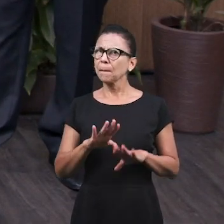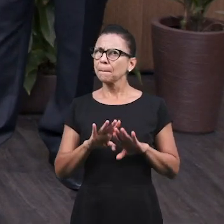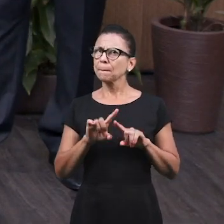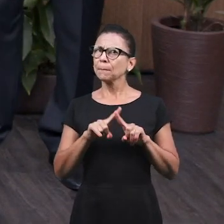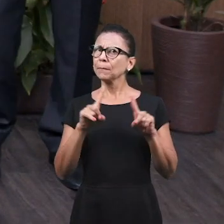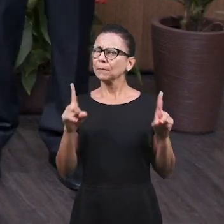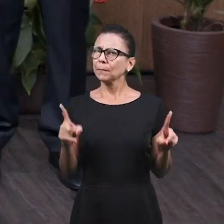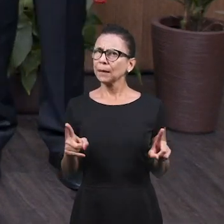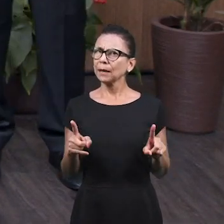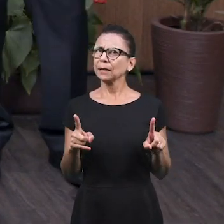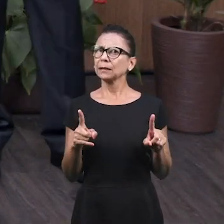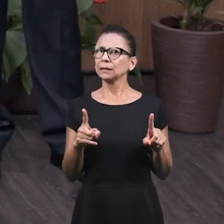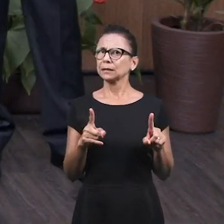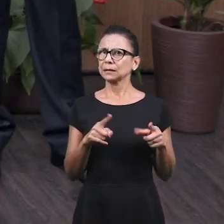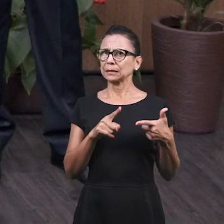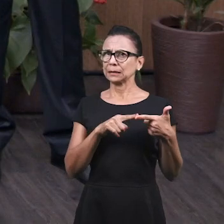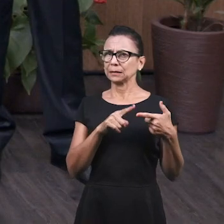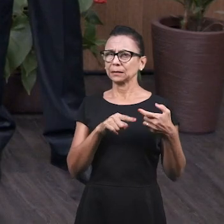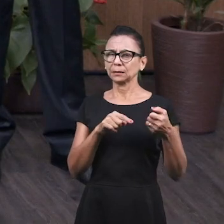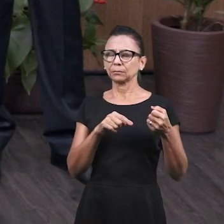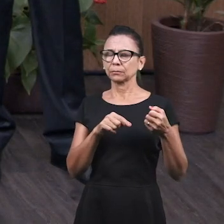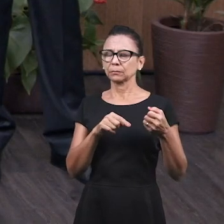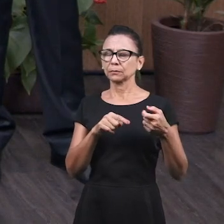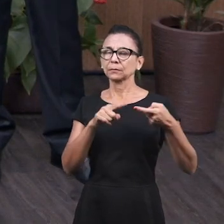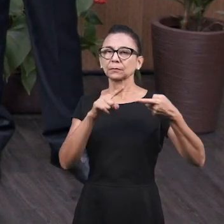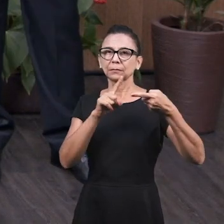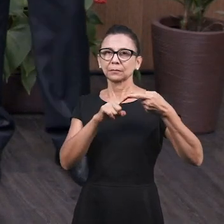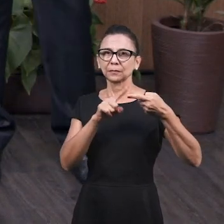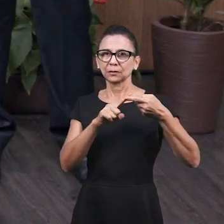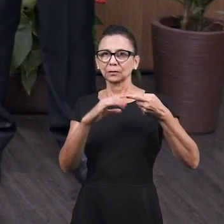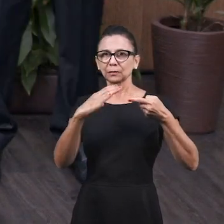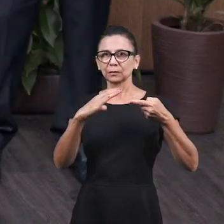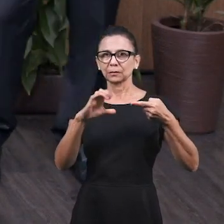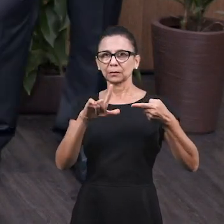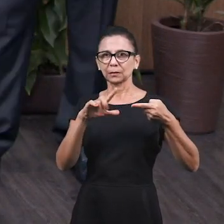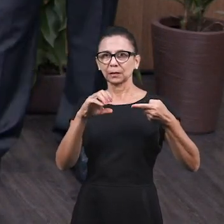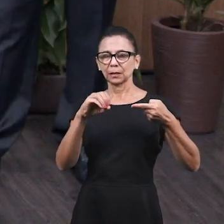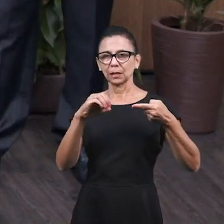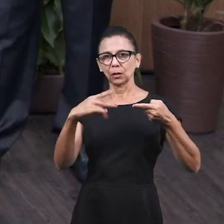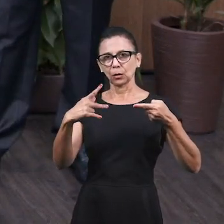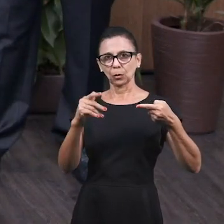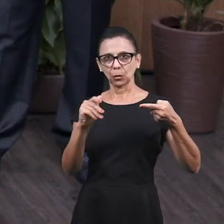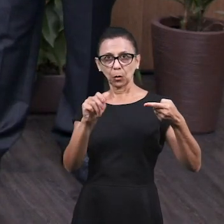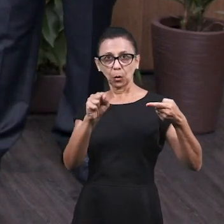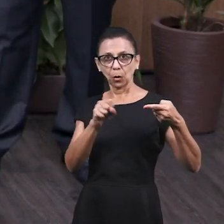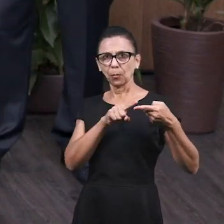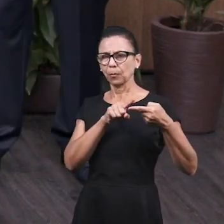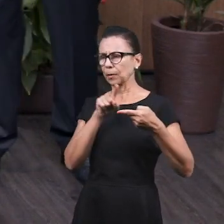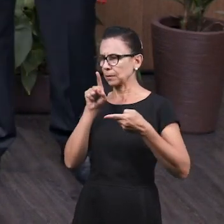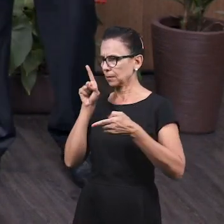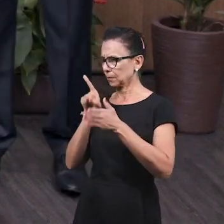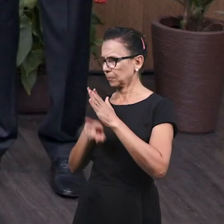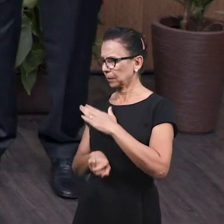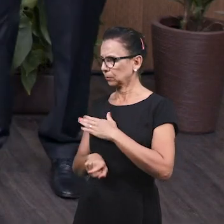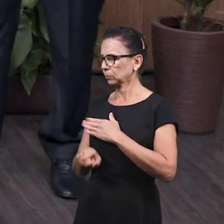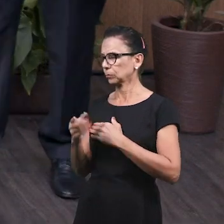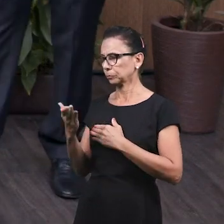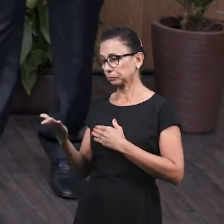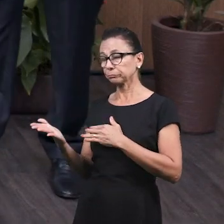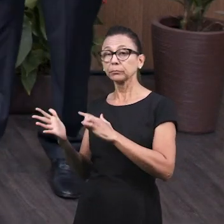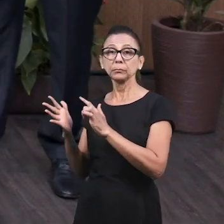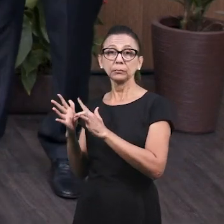открыться им. И среди этого разговора с человеком, с Клеопой, с учеником по имени